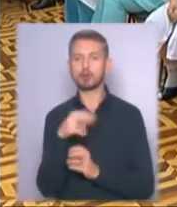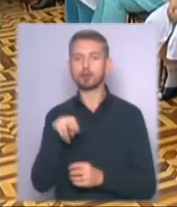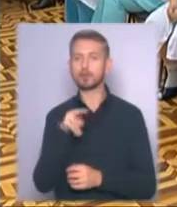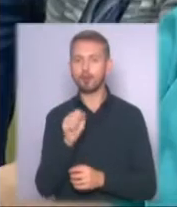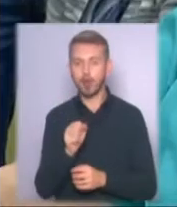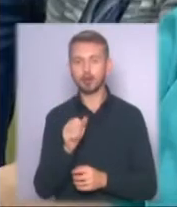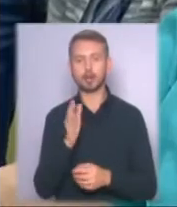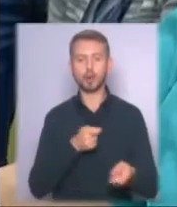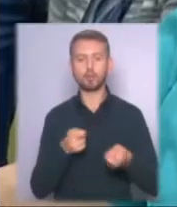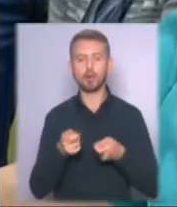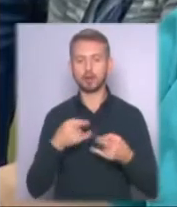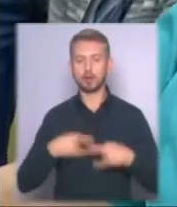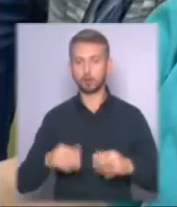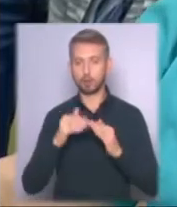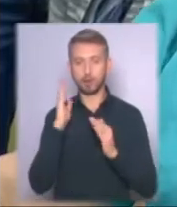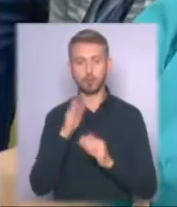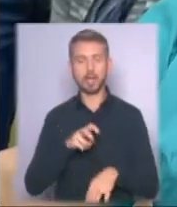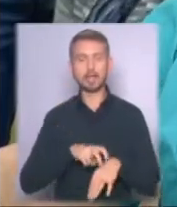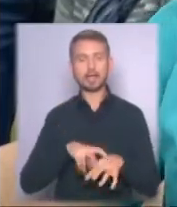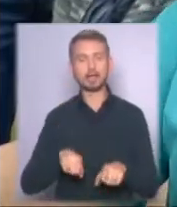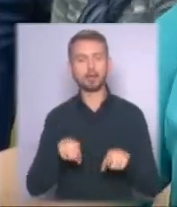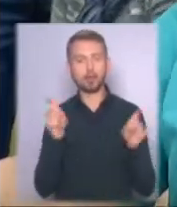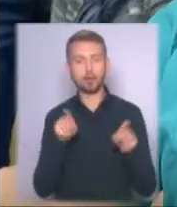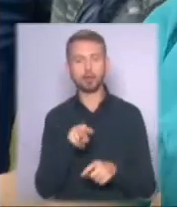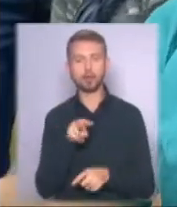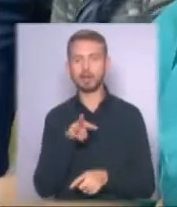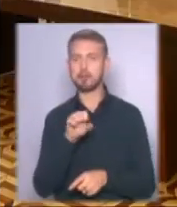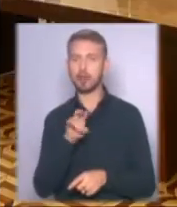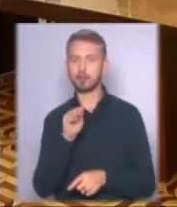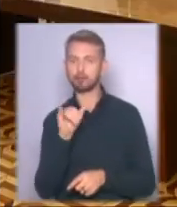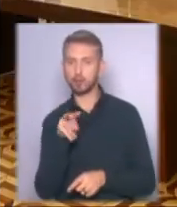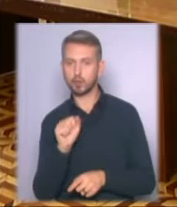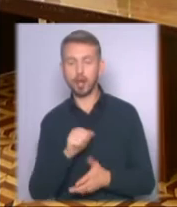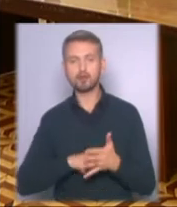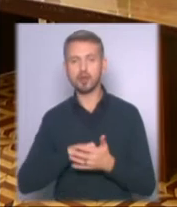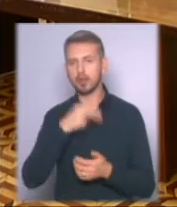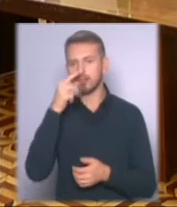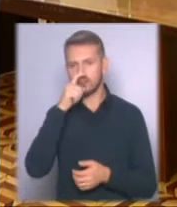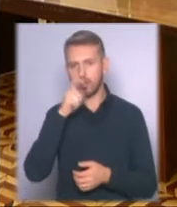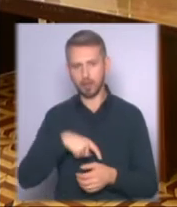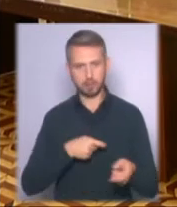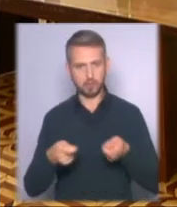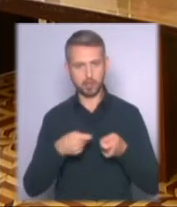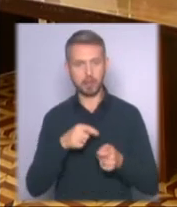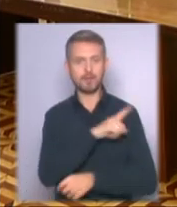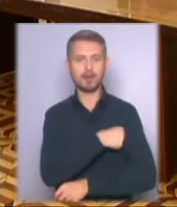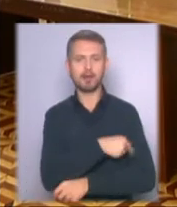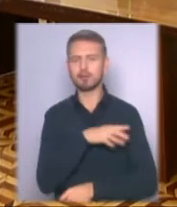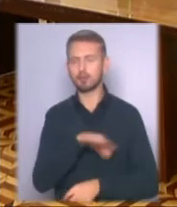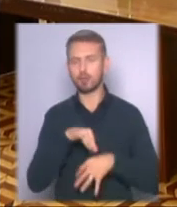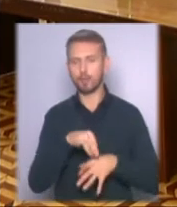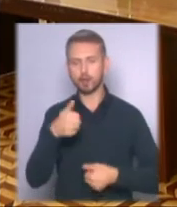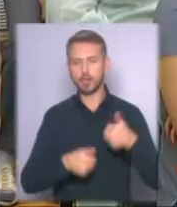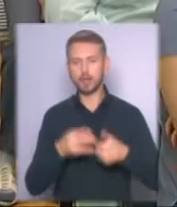листопада керувати пологовим закладом буде лікар-гінеколог Людмила Манжула. Через неефективний менеджмент лікарні не було проведено тендери